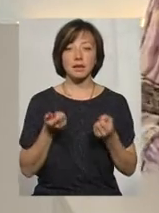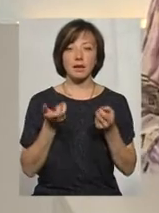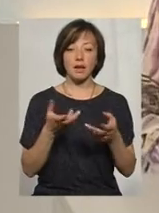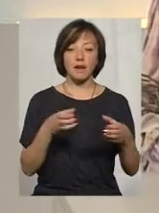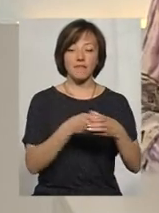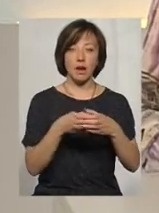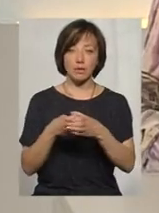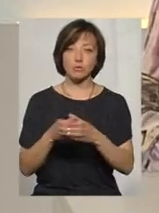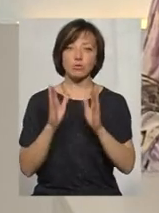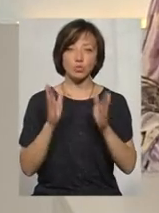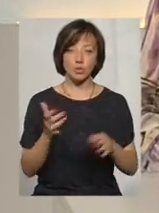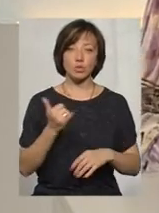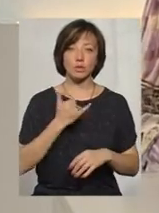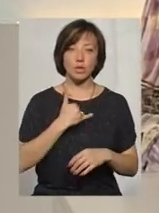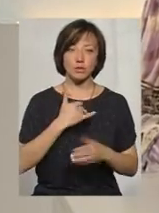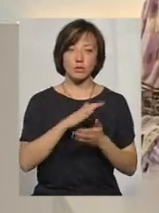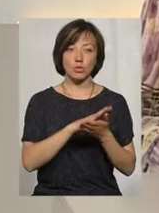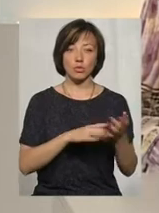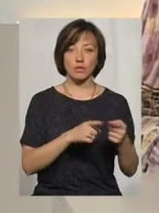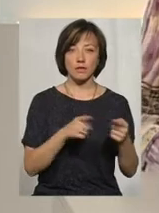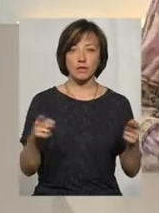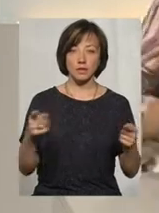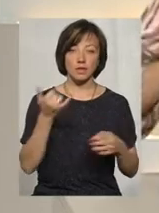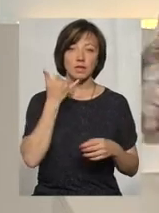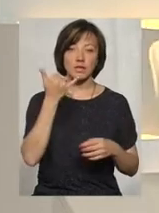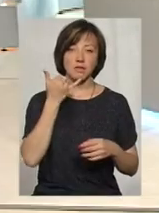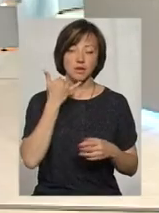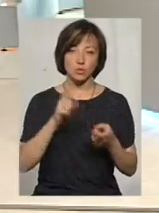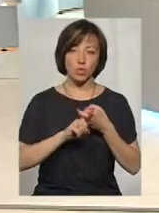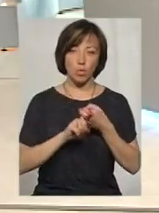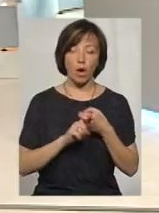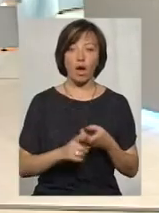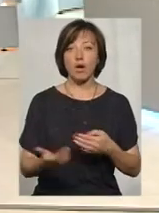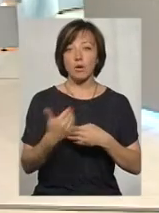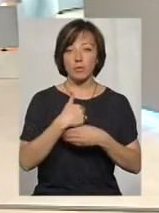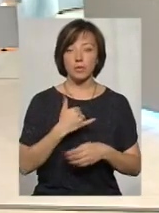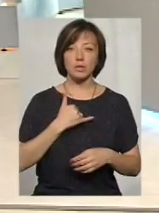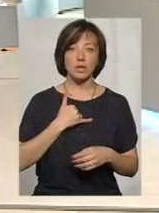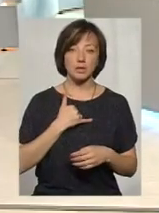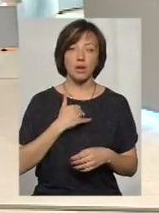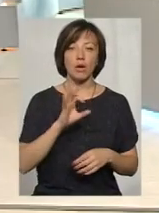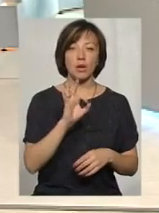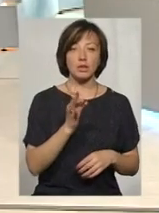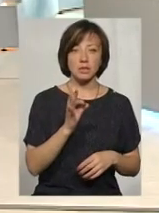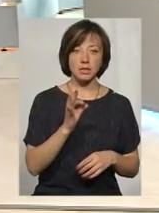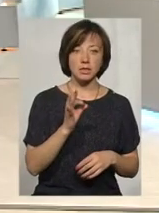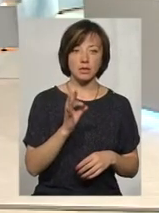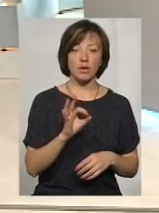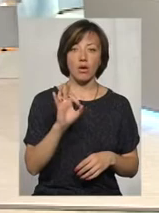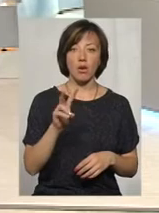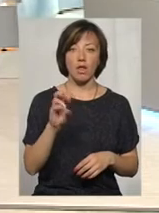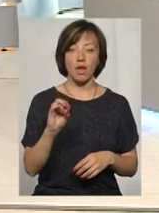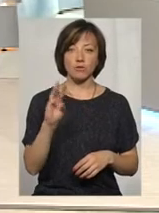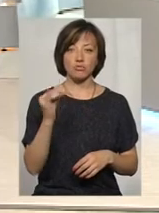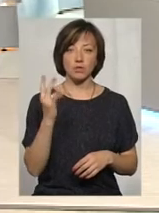фракцій, все-таки будуть у нас сьогодні впродовж ефіру на прямому зв'язку. А у студію до нас завітали Олексій Голеншин,